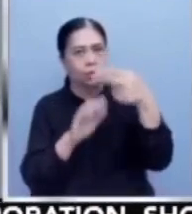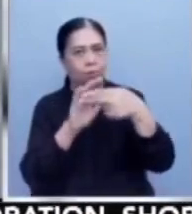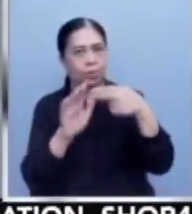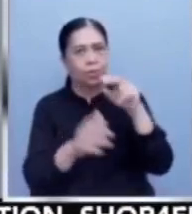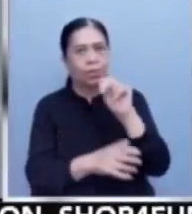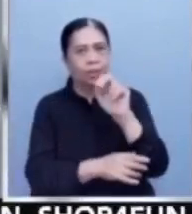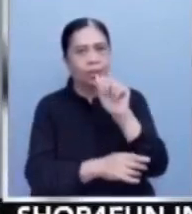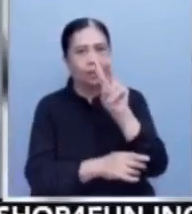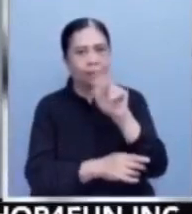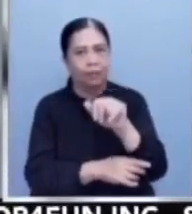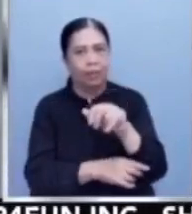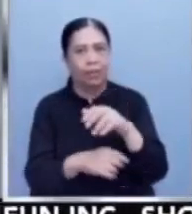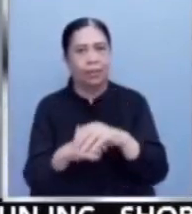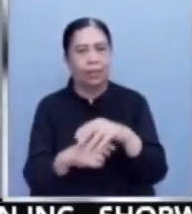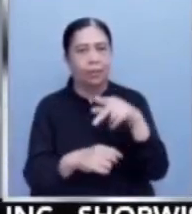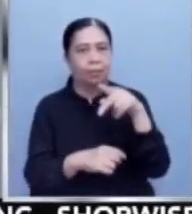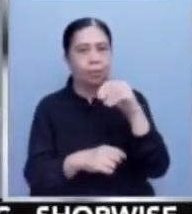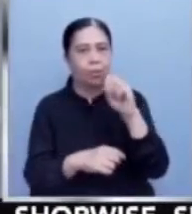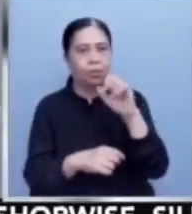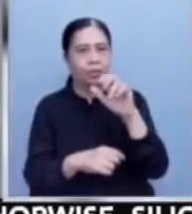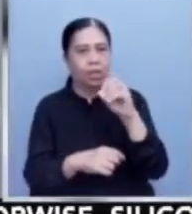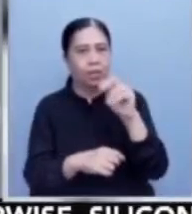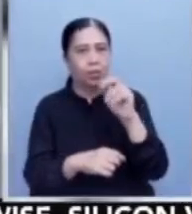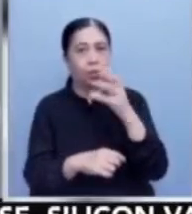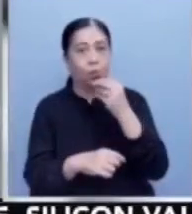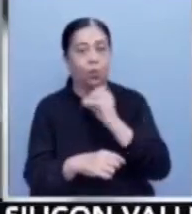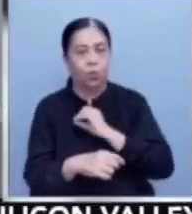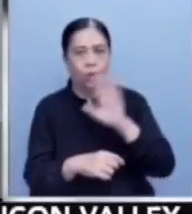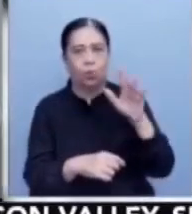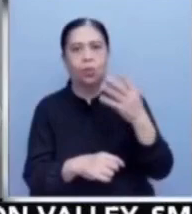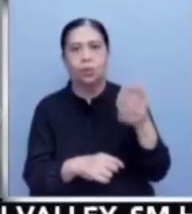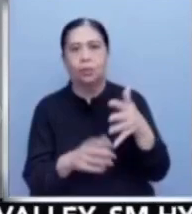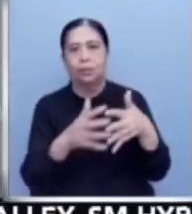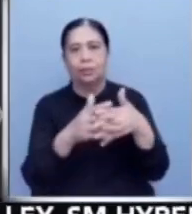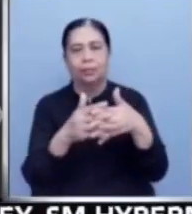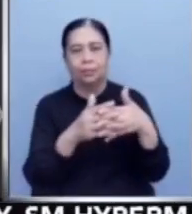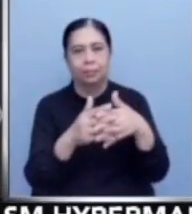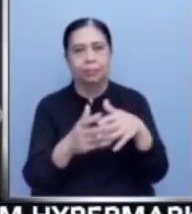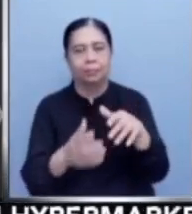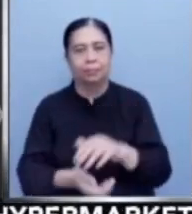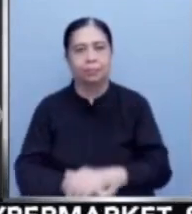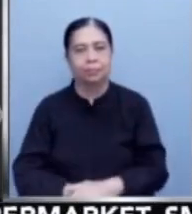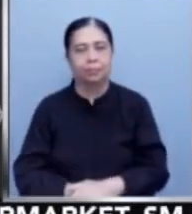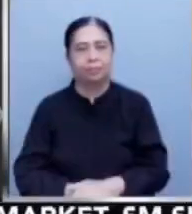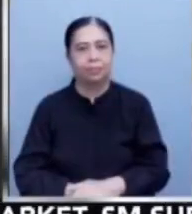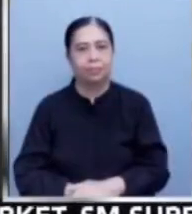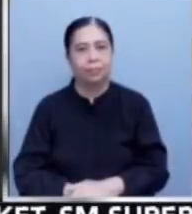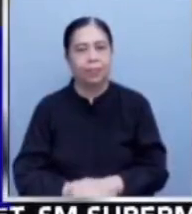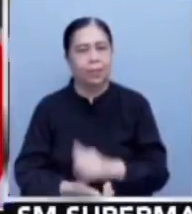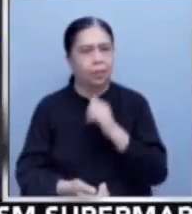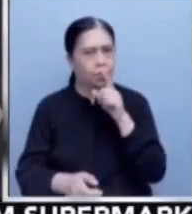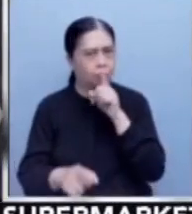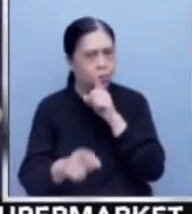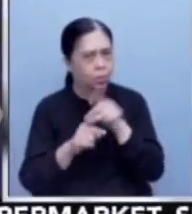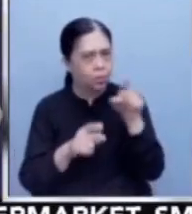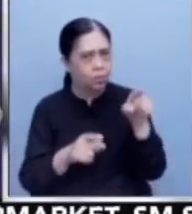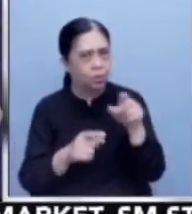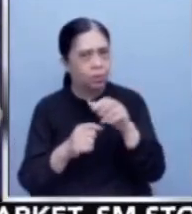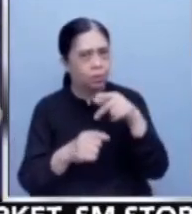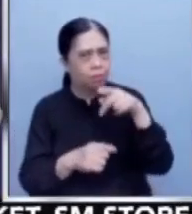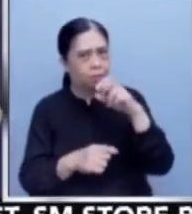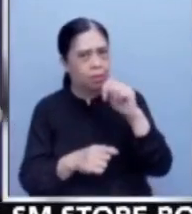P-8 Poseidon plane daw ito ng US Navy ayon sa Agence France Presse. Hindi kinumpirma ng Pentagon kung kanila nga